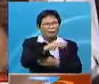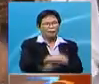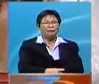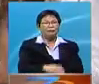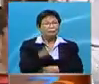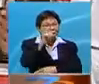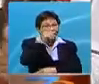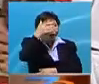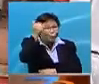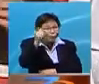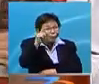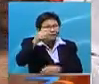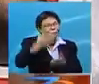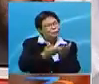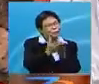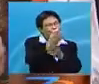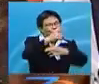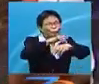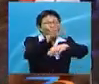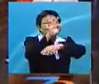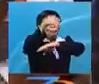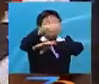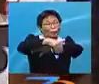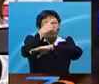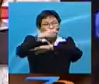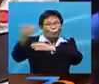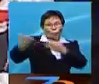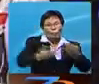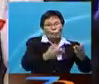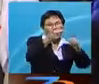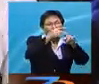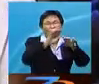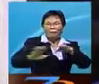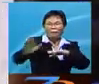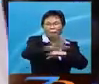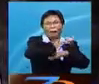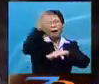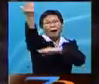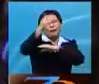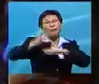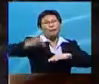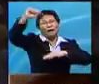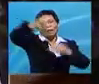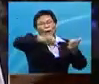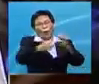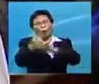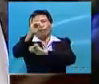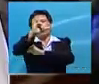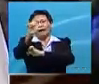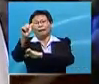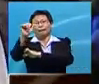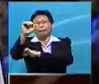jangan lupa saksikan nanti secara langsungnya pada pukul 9 malam untuk kami bawakan kepada anda amanat mereka yang akan disampaikan oleh Yang